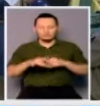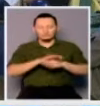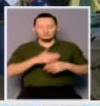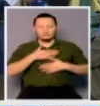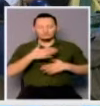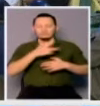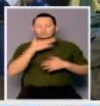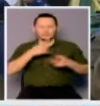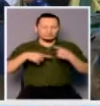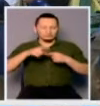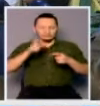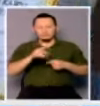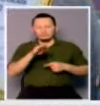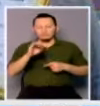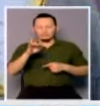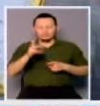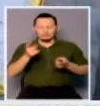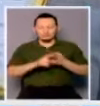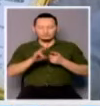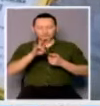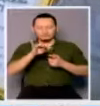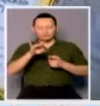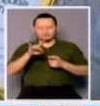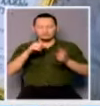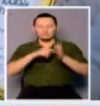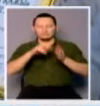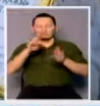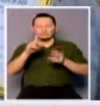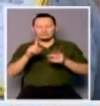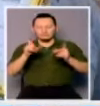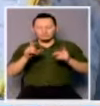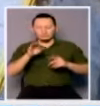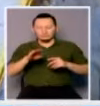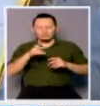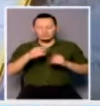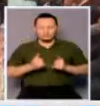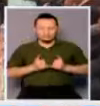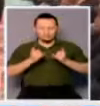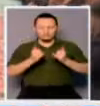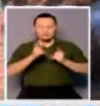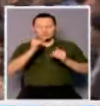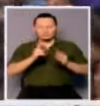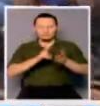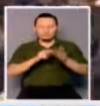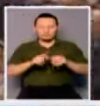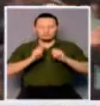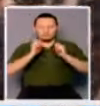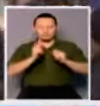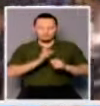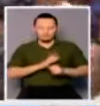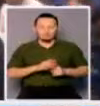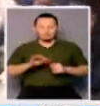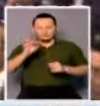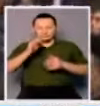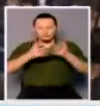алып жүрген кәсіпкер Төкен Жұмағұловқа Нұр Қазақстан қажылық компаниясының атынан құрметті қажы куәлігі де табысталды. Ал